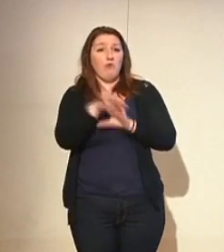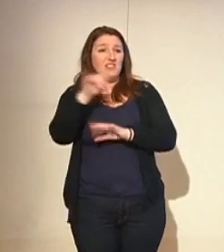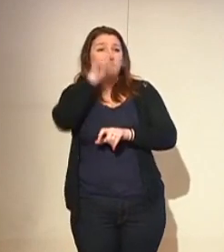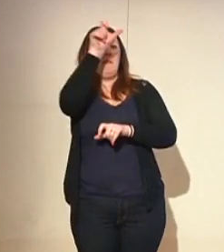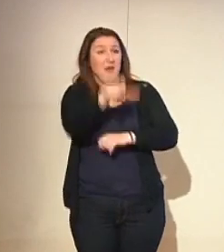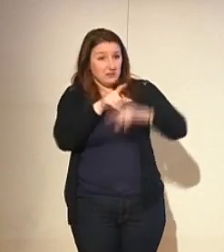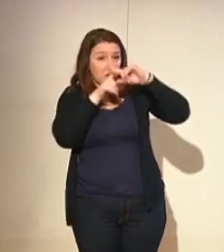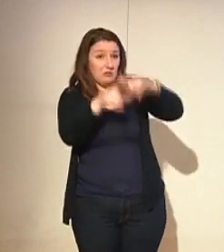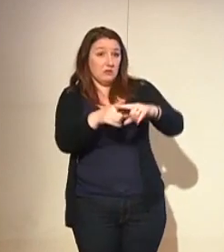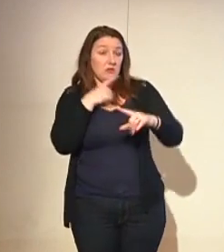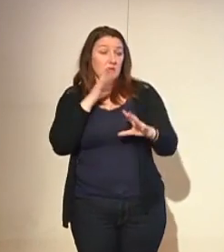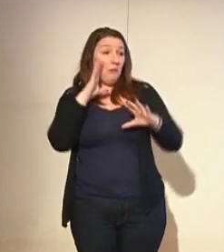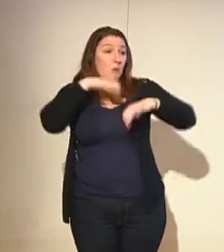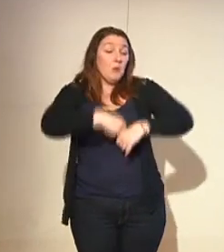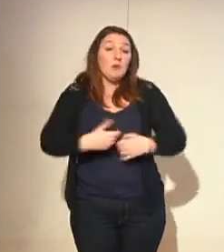abant